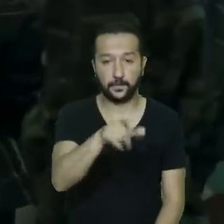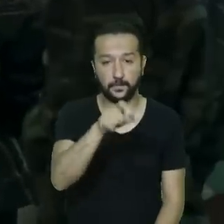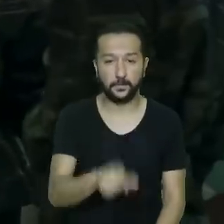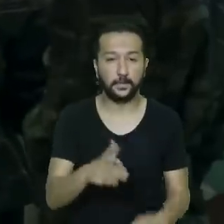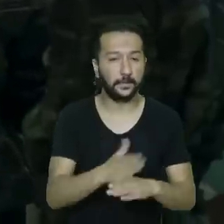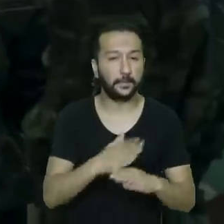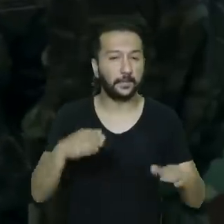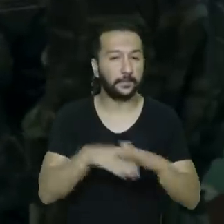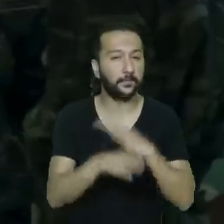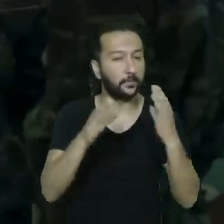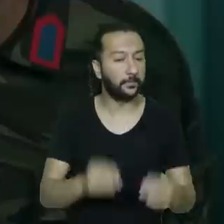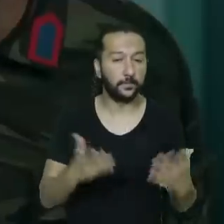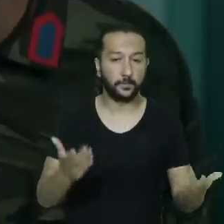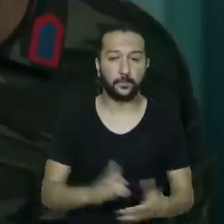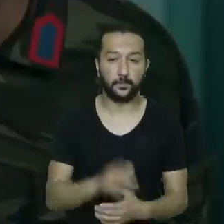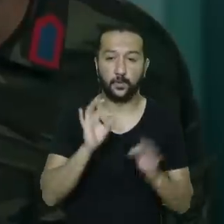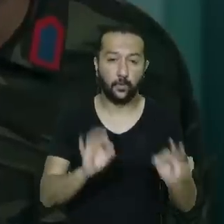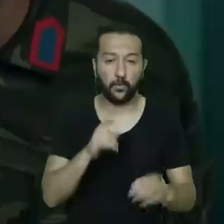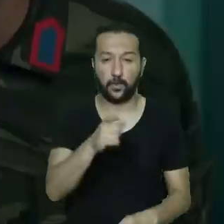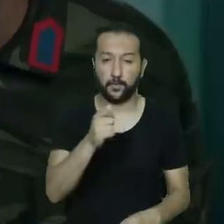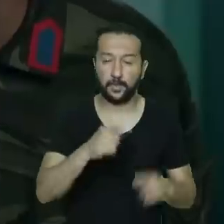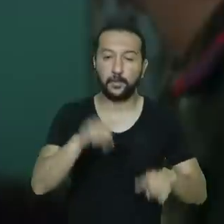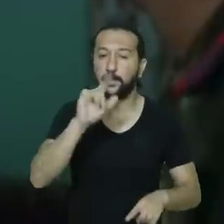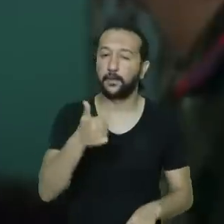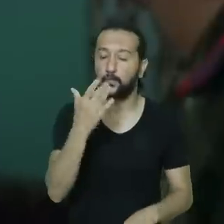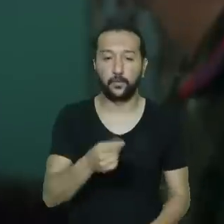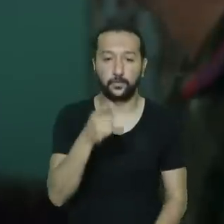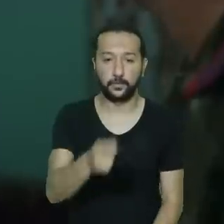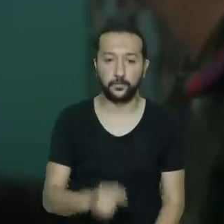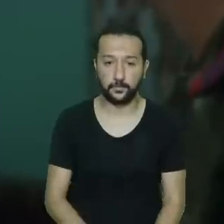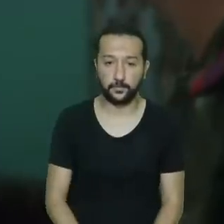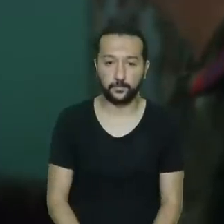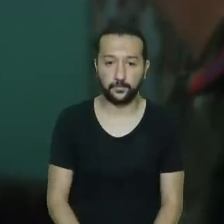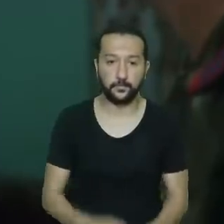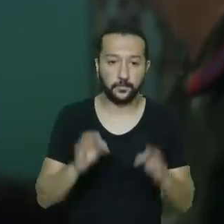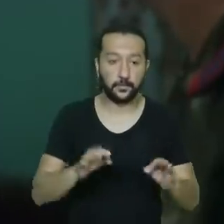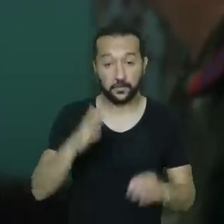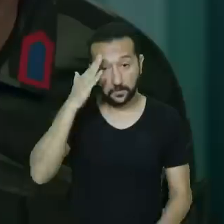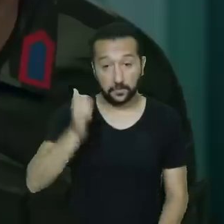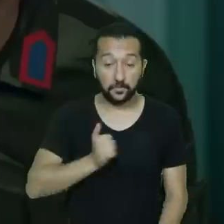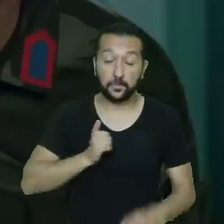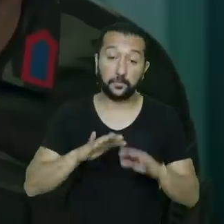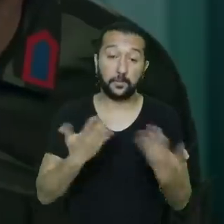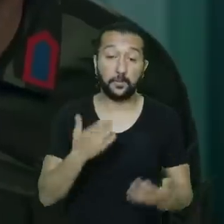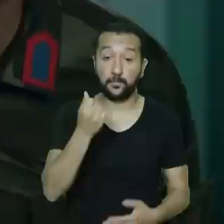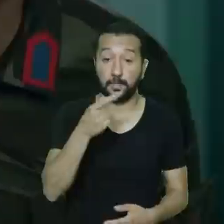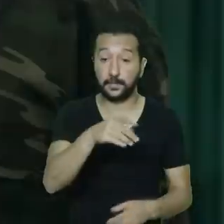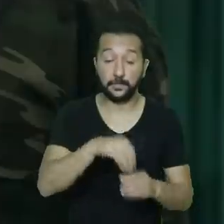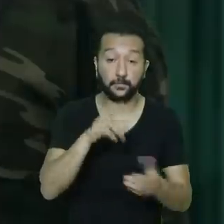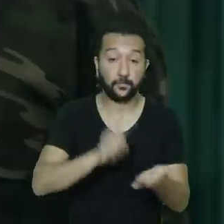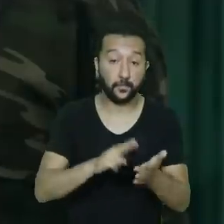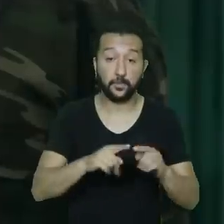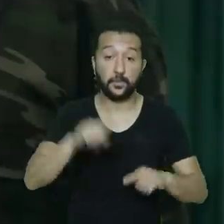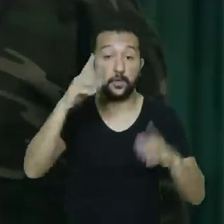sizce niçin girmiş olabilirler? Yani öyle paradan daha değerli ne olabilir? Şimdi komutanım yani paradan puldan